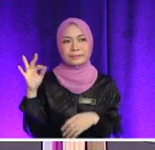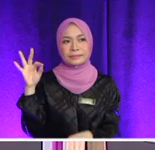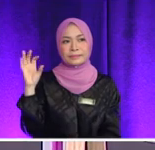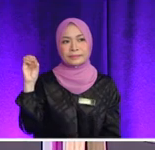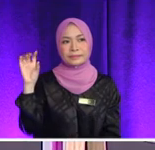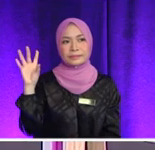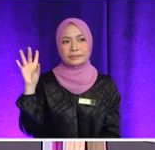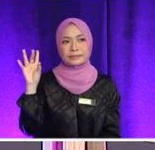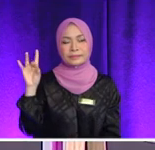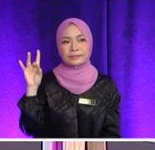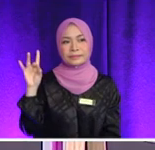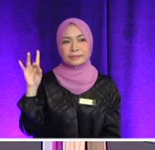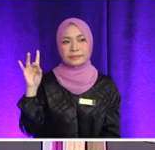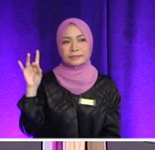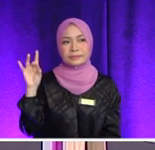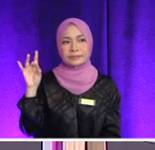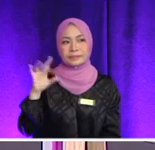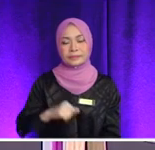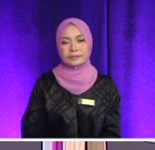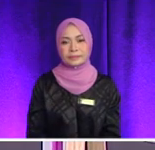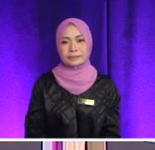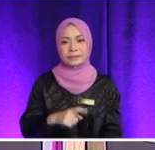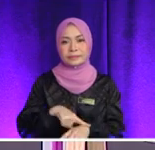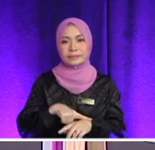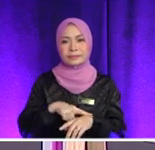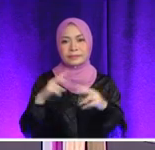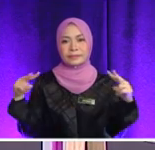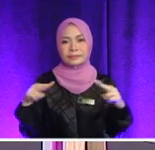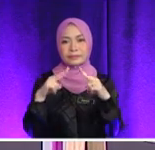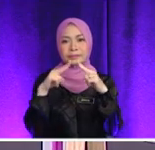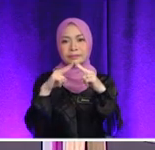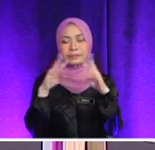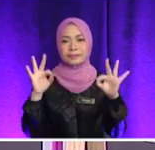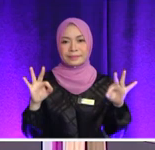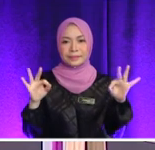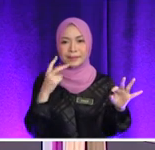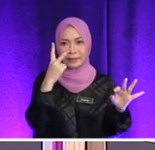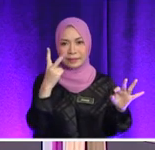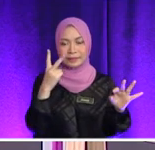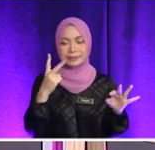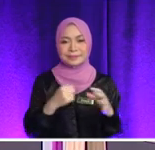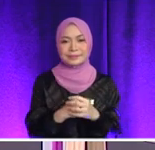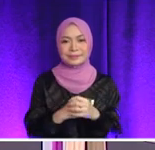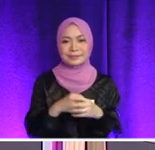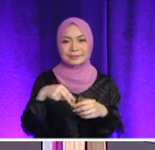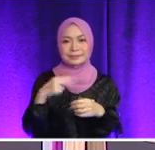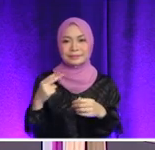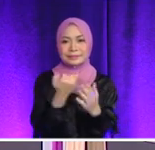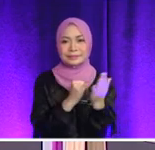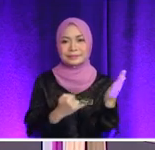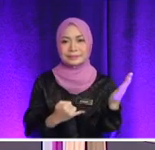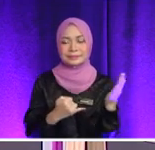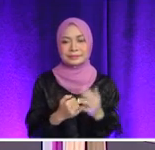kalau kita lihat hasil karya devide pengkadea kita jelas kelihatan